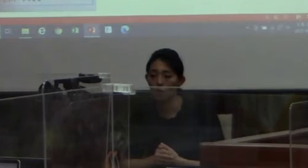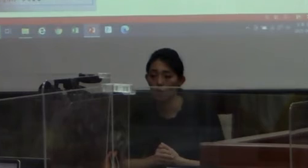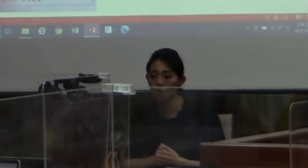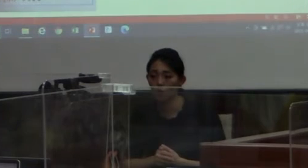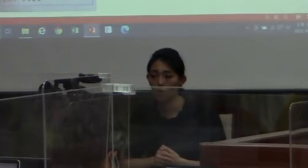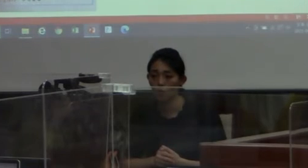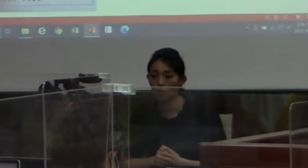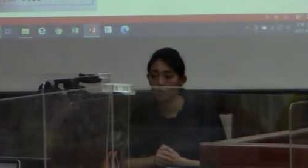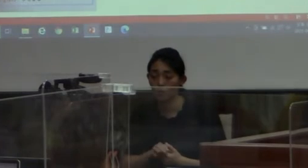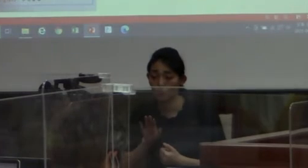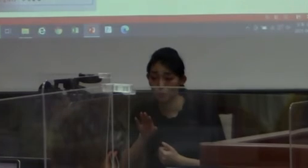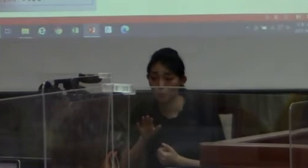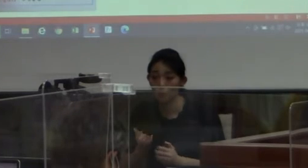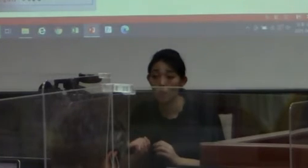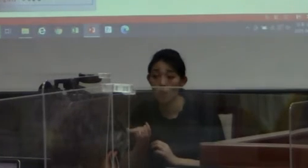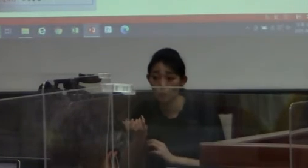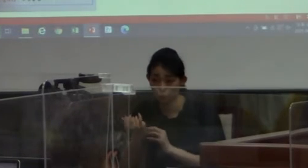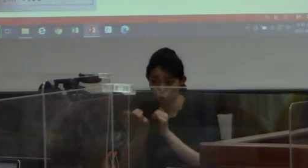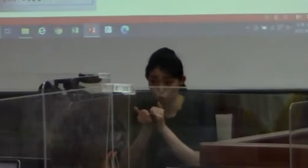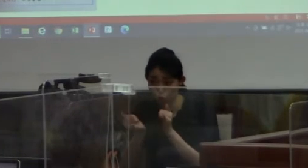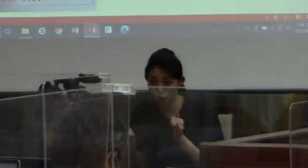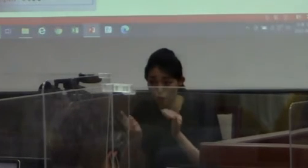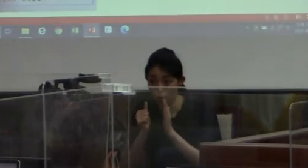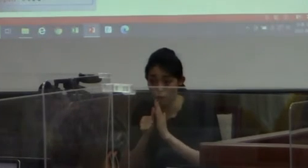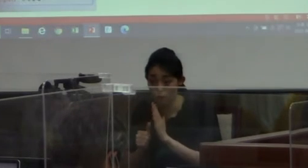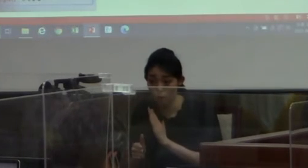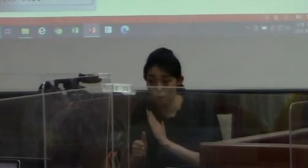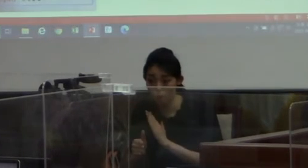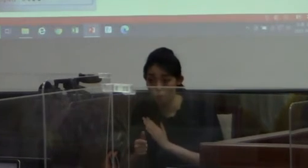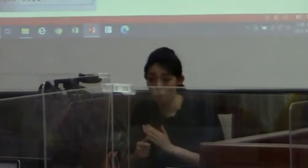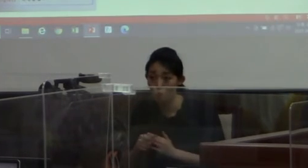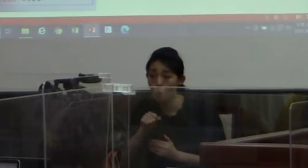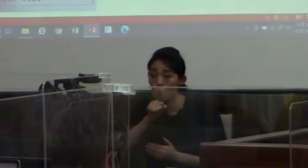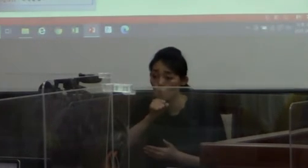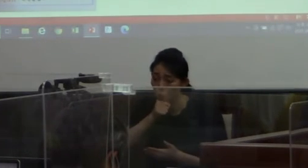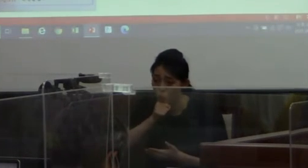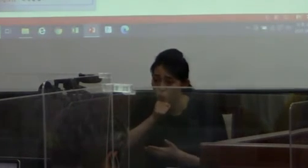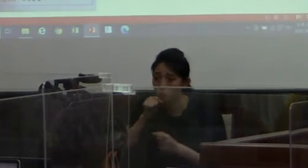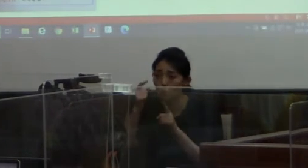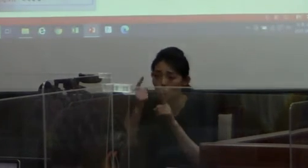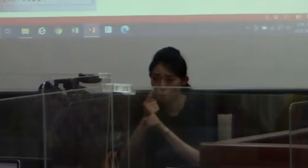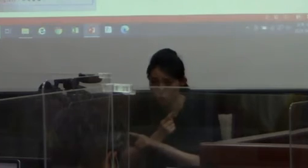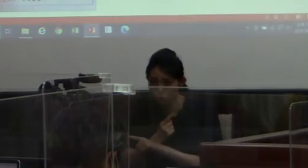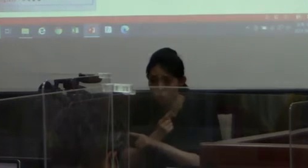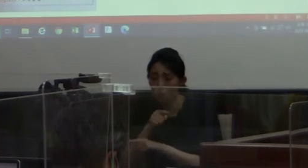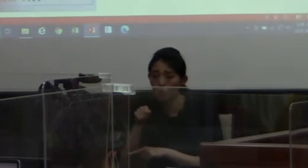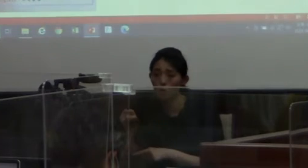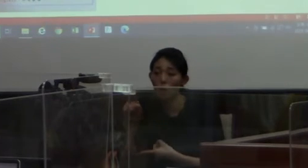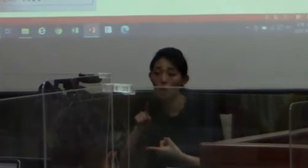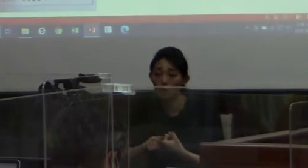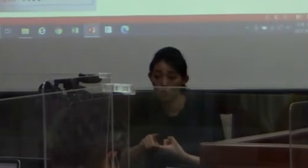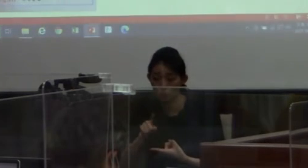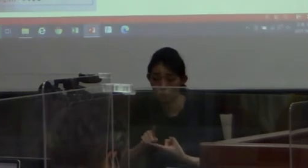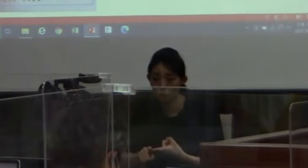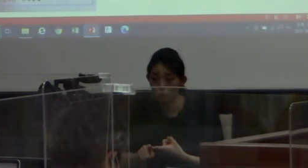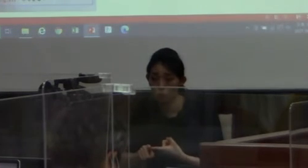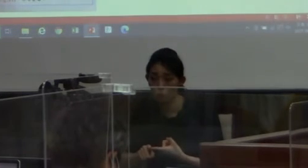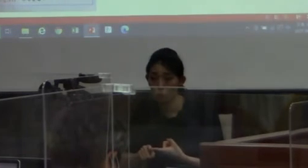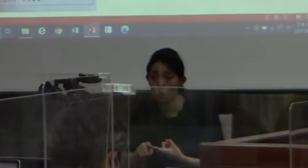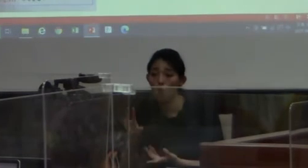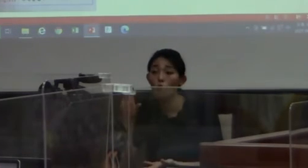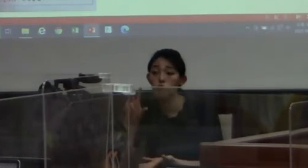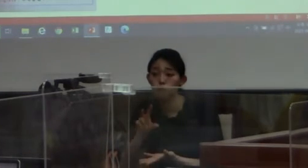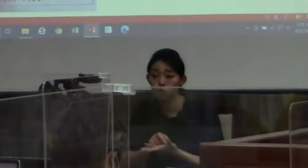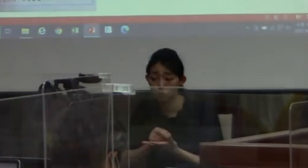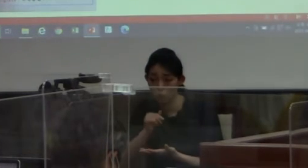누가 아니 입주자 대표에서 무슨 대점 표가 바뀌고 이런 부분에 대해서 그거에 대해서 문제가 있는